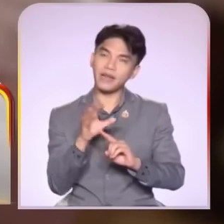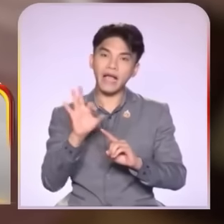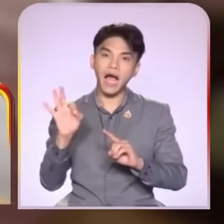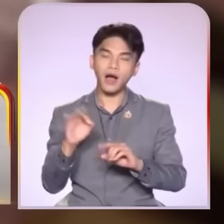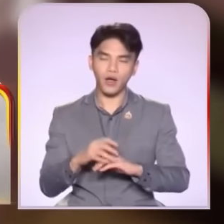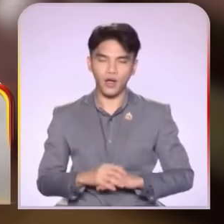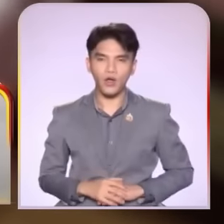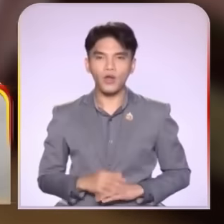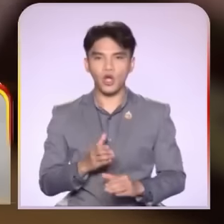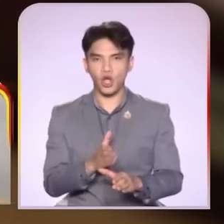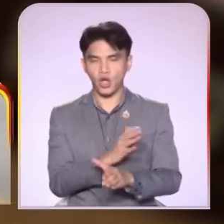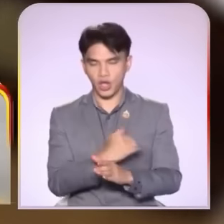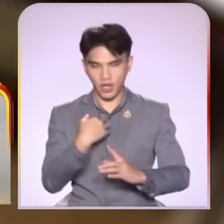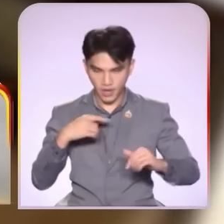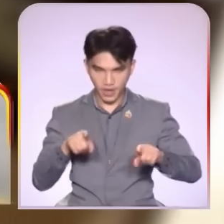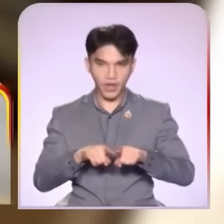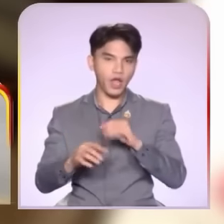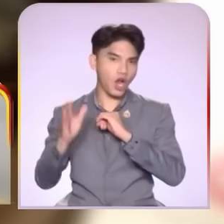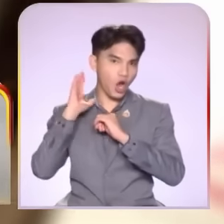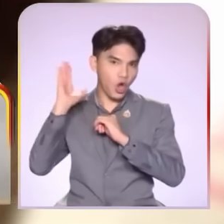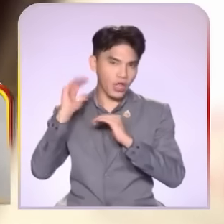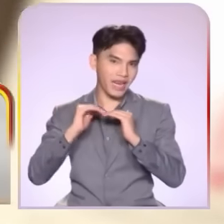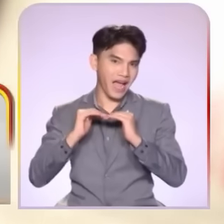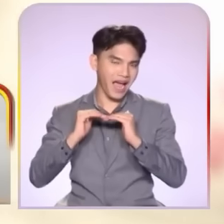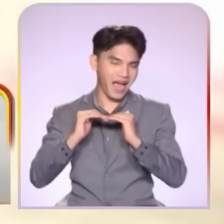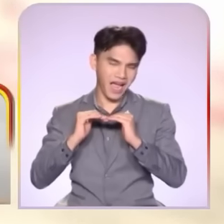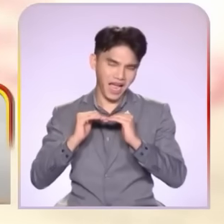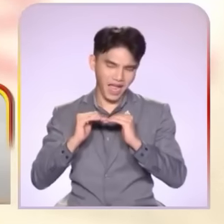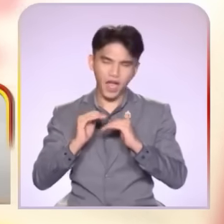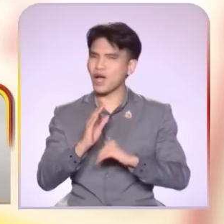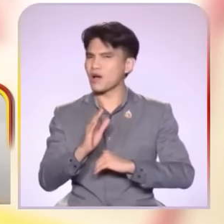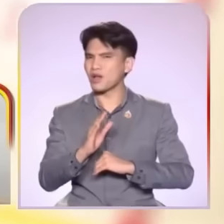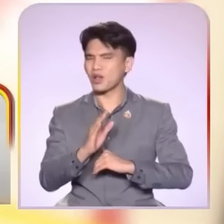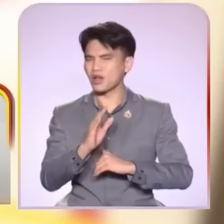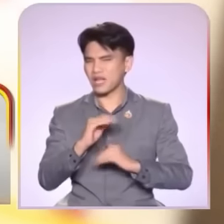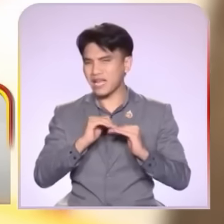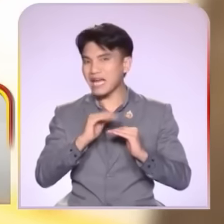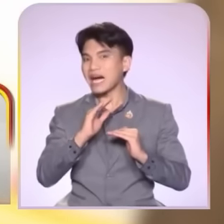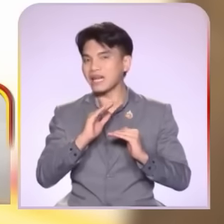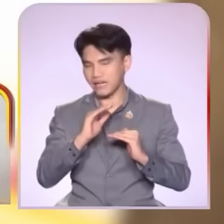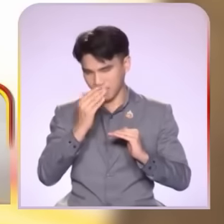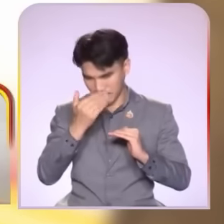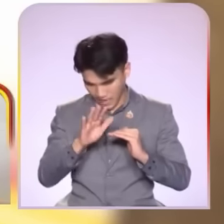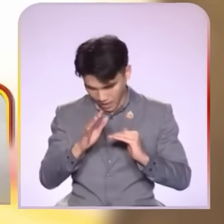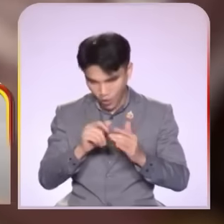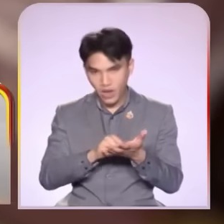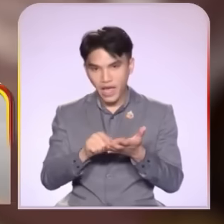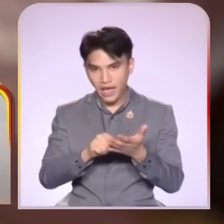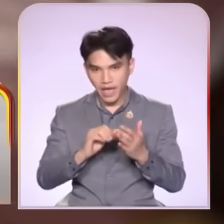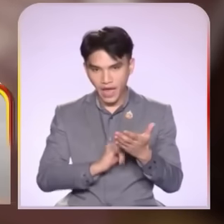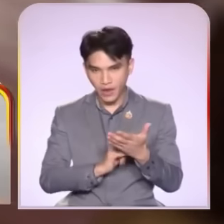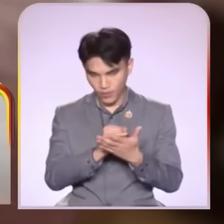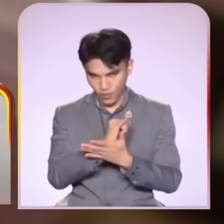คุณผู้ชมมันเคยมีประเด็นของการโฆษณาเกินจริงก็เลยว่ากล่าวตักเตือนไปจากนั้นบริษัทเขาก็แก้ไข